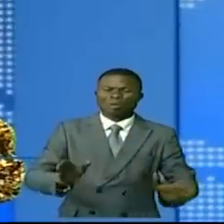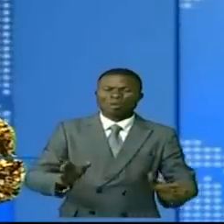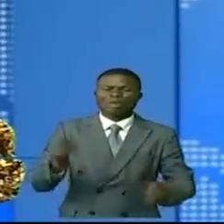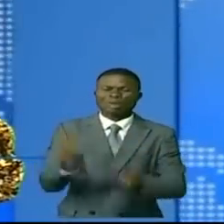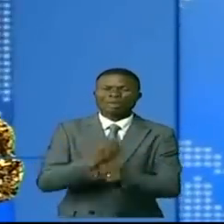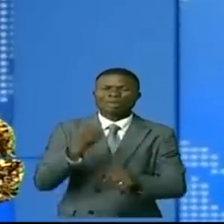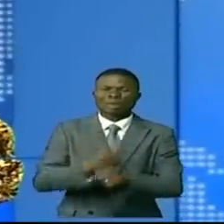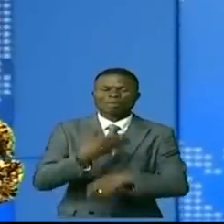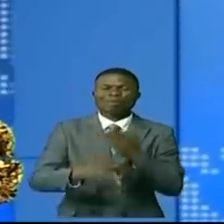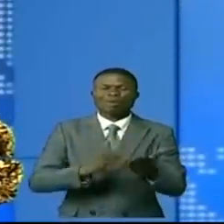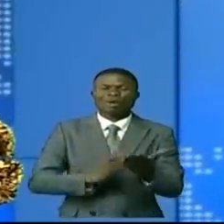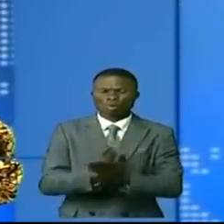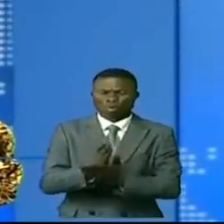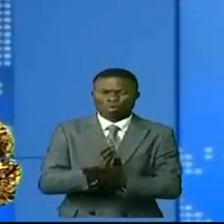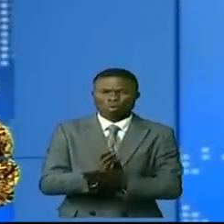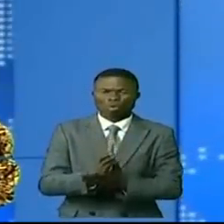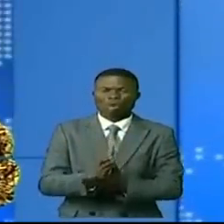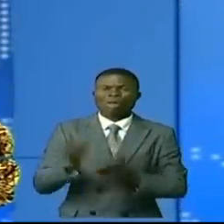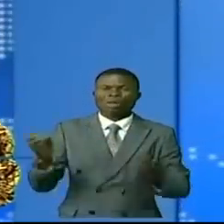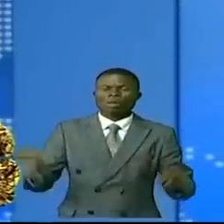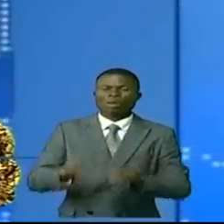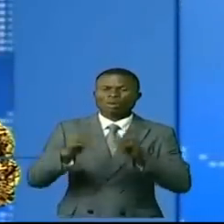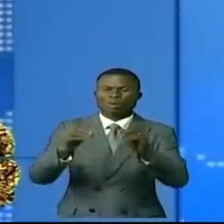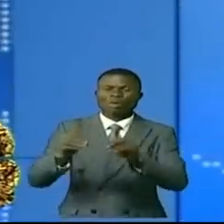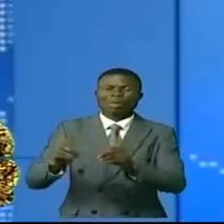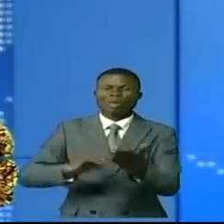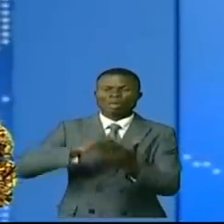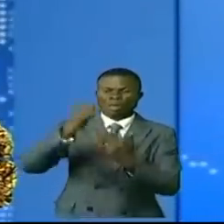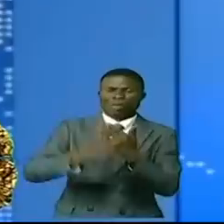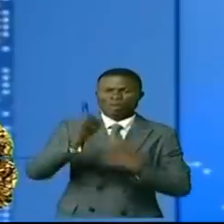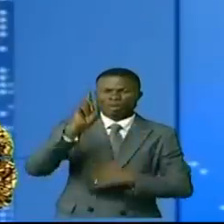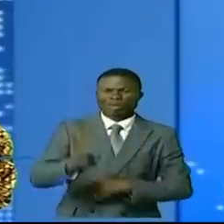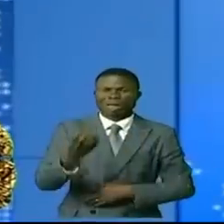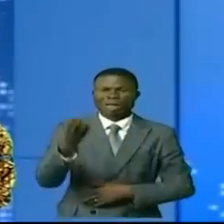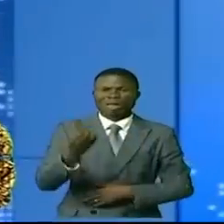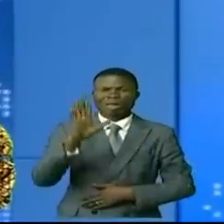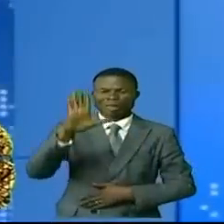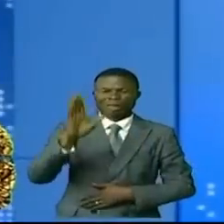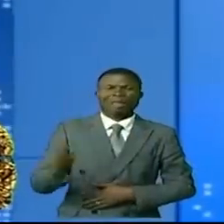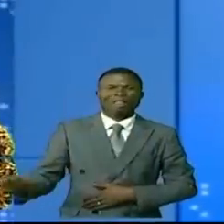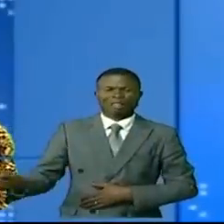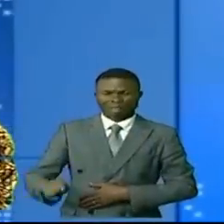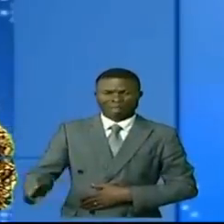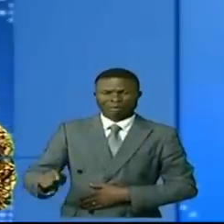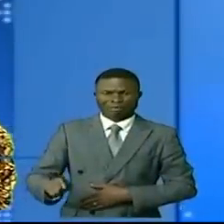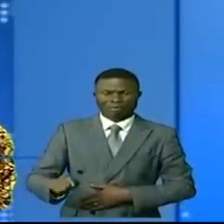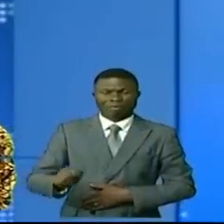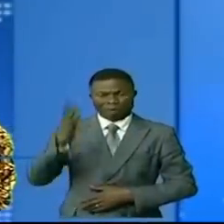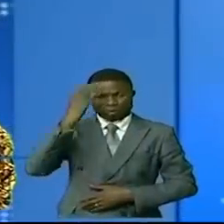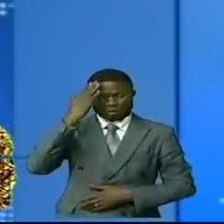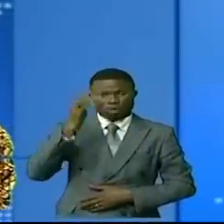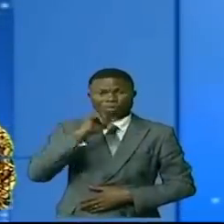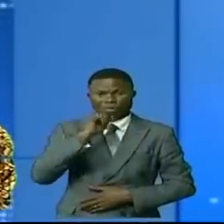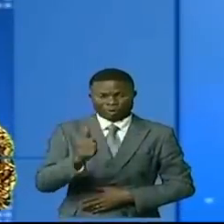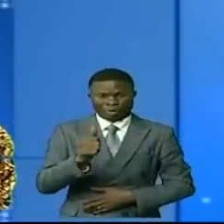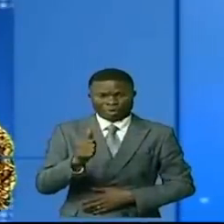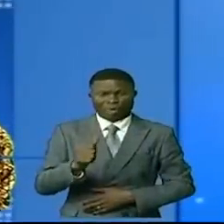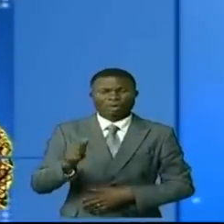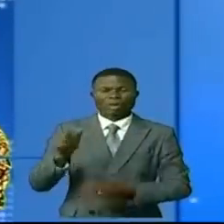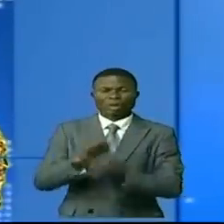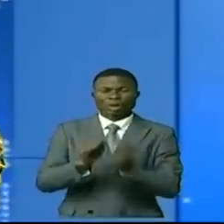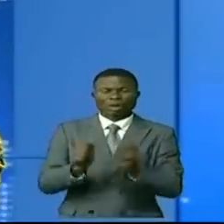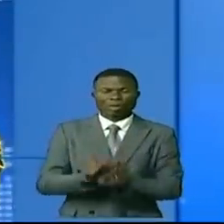travail dans le cadre de la mise en œuvre du projet des 145 territoires. Si vous ne le savez pas, le secteur